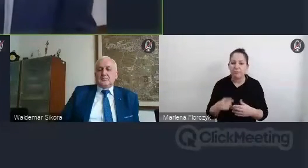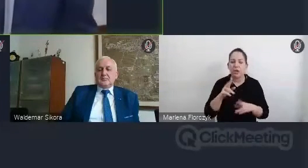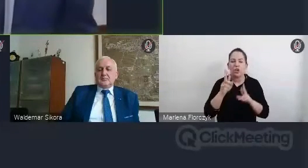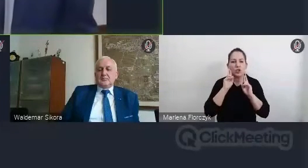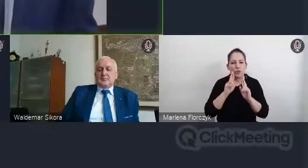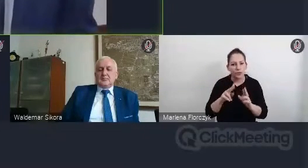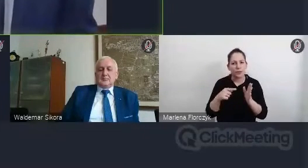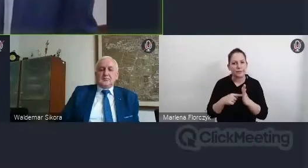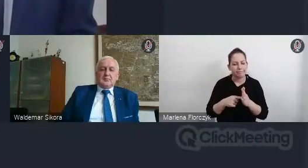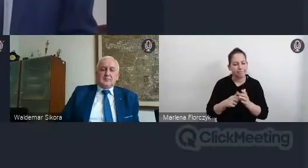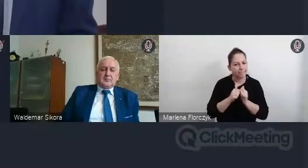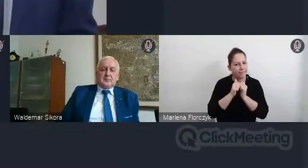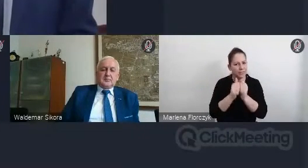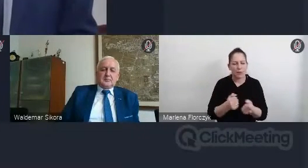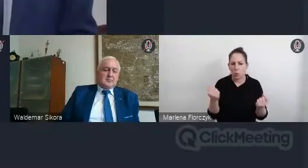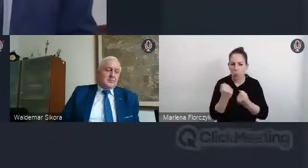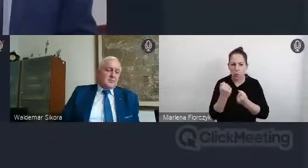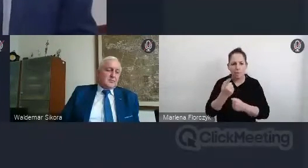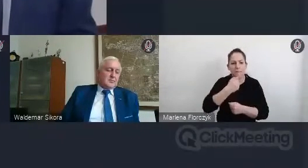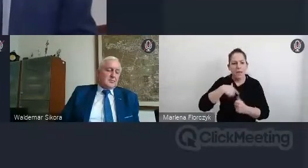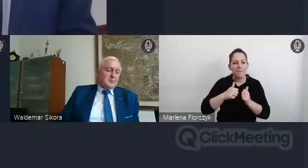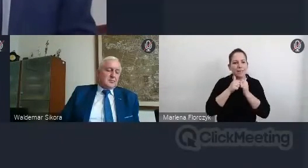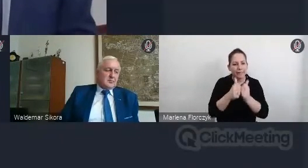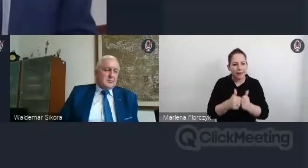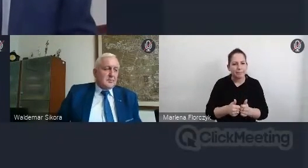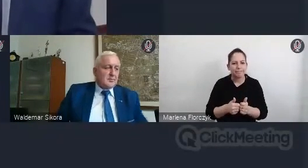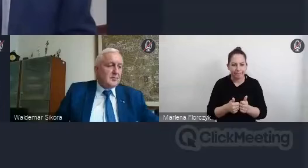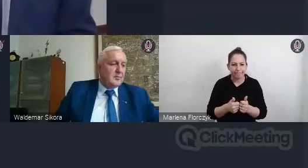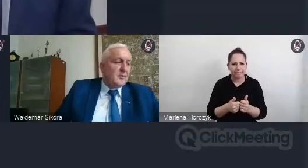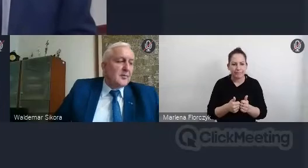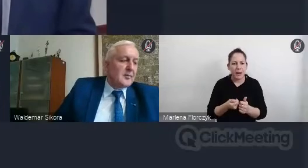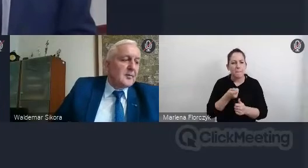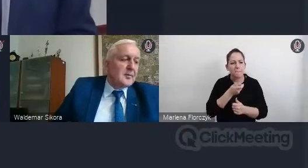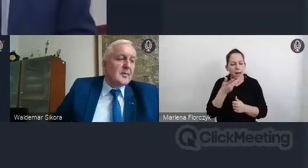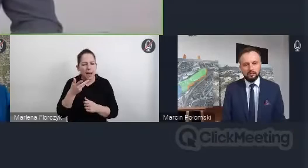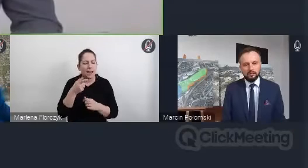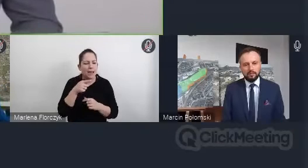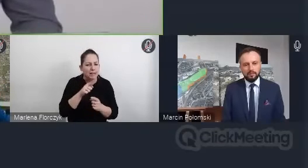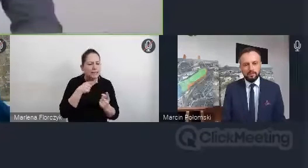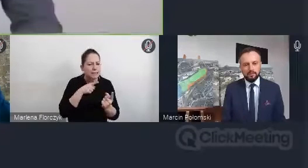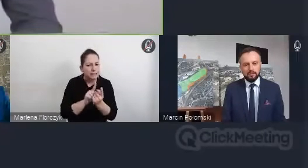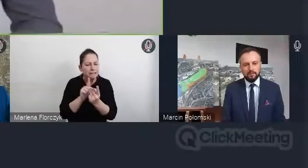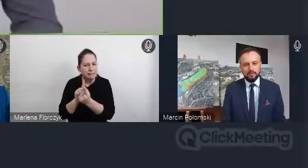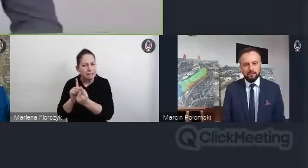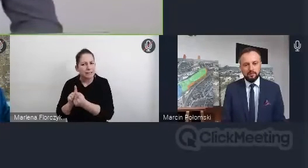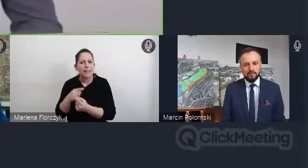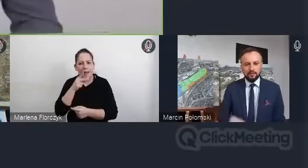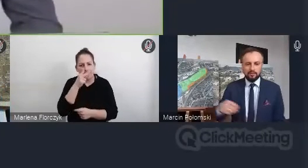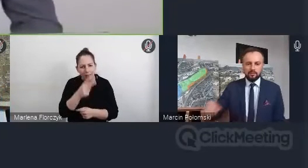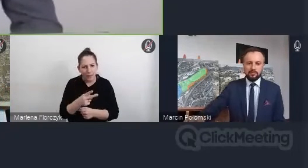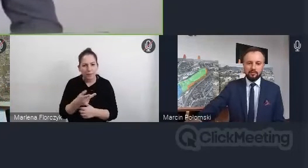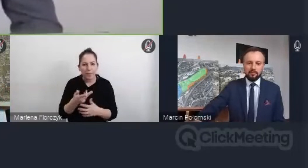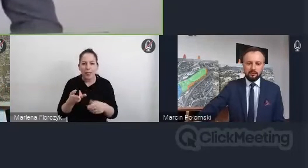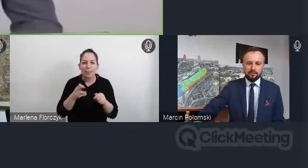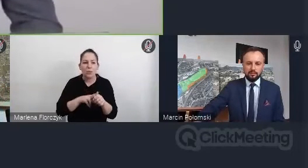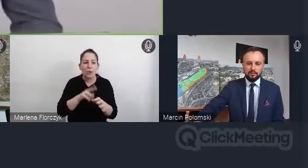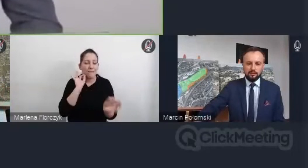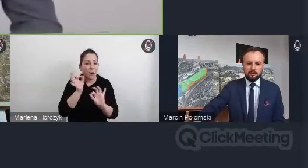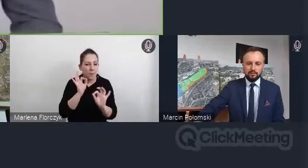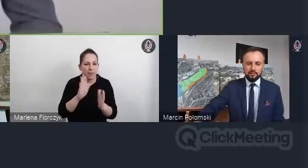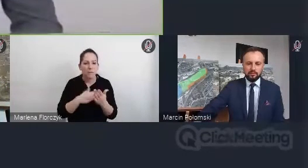jest wyzwanie i my się z tym wyzwaniem wbrew pozorom w paru miejscach spotykamy, dlatego że niektóre dane, na przykład